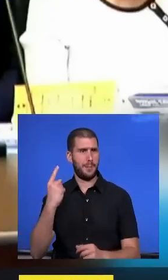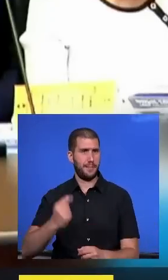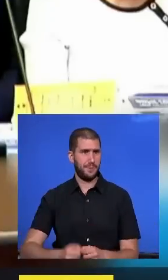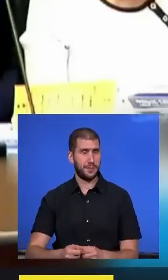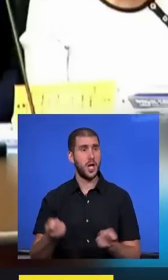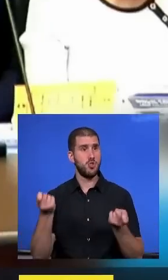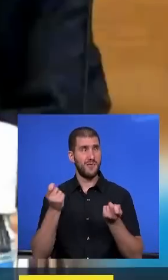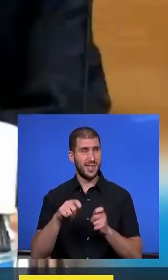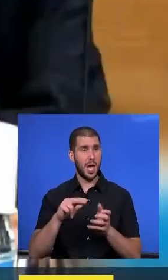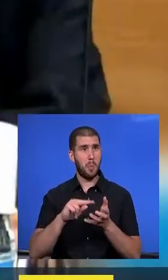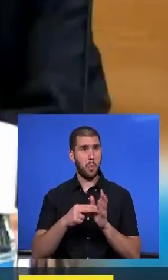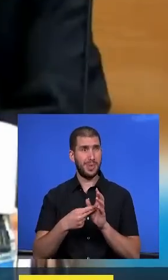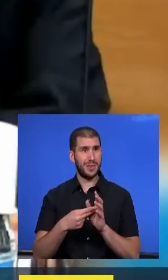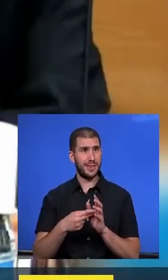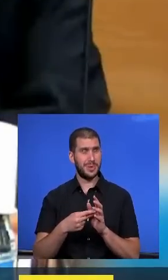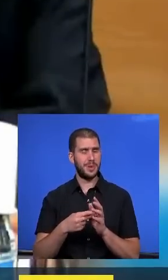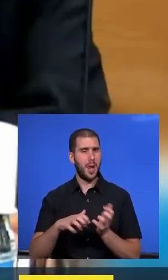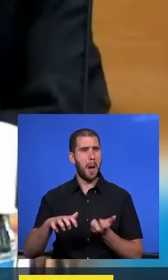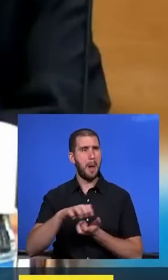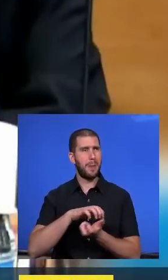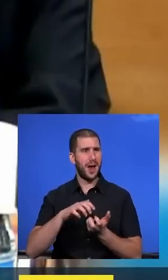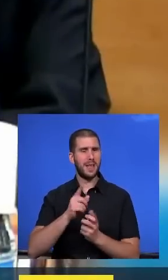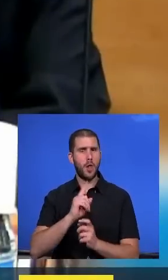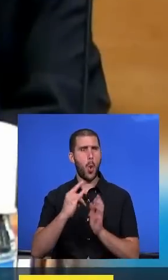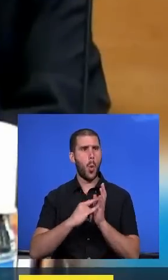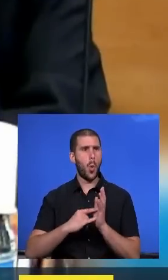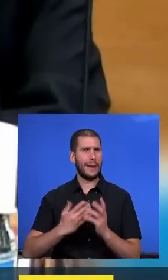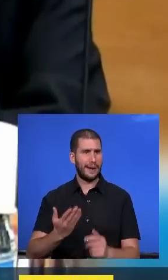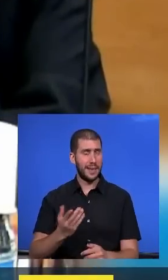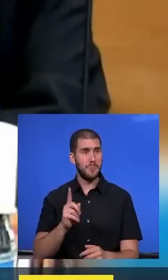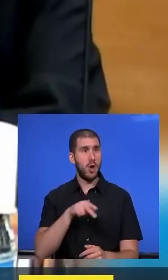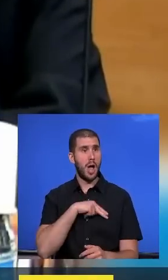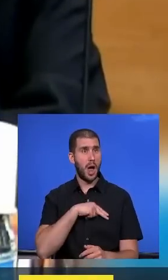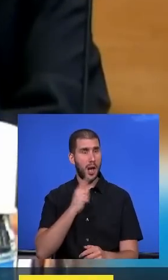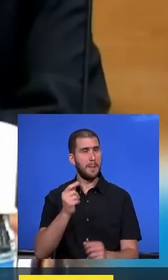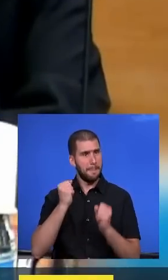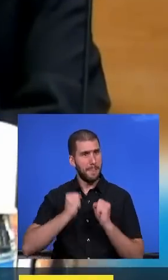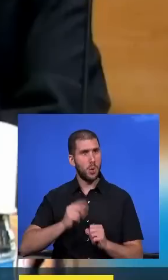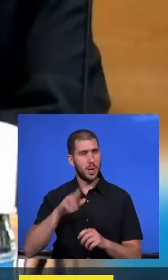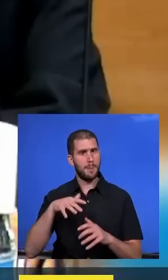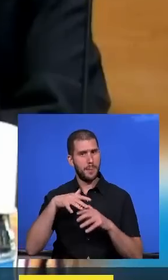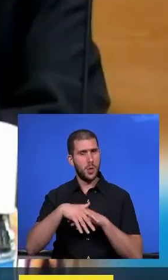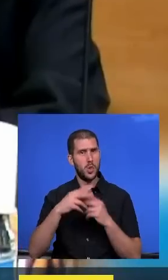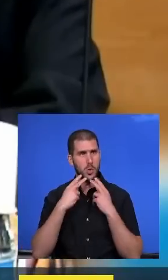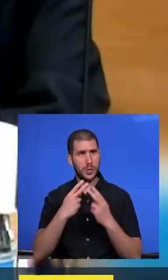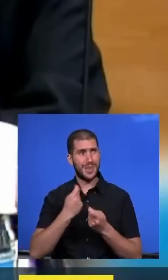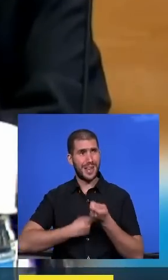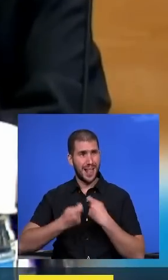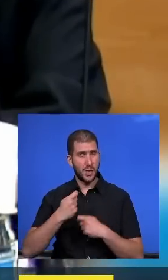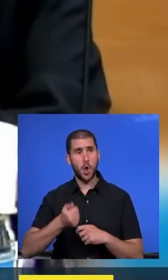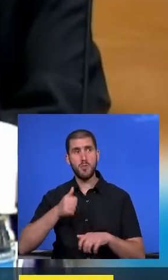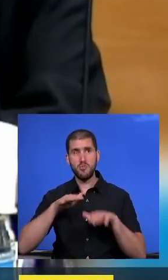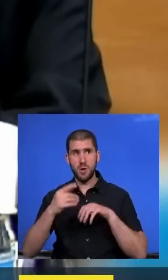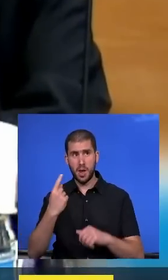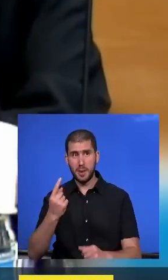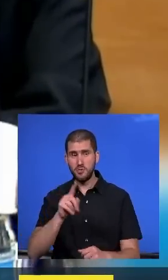השביתה הפוליטית, הפראית והבלתי חוקית, שמי שאחראי לה עוד יישא גם בתוצאה הכלכליות. ראש הממשלה, כאילו.